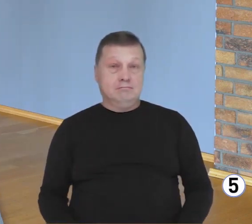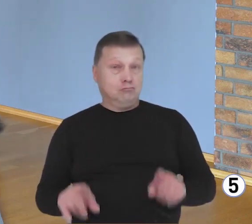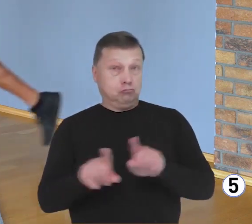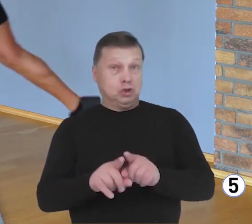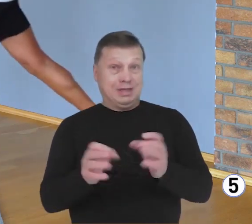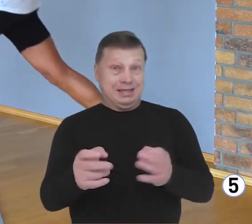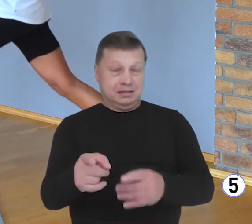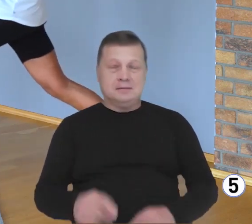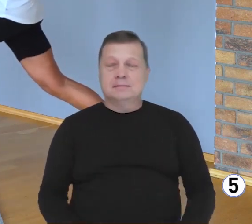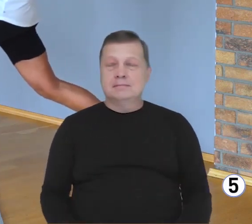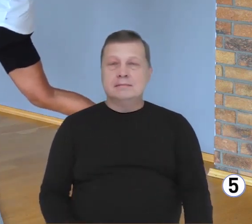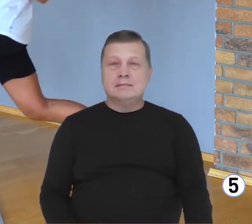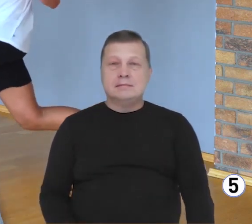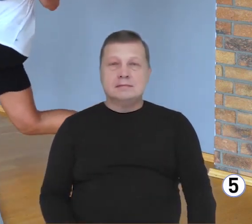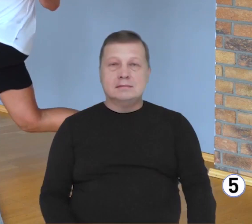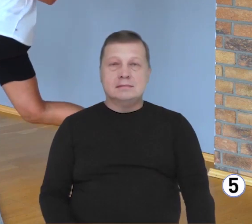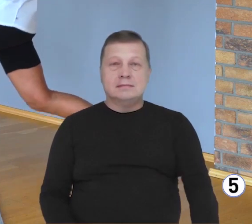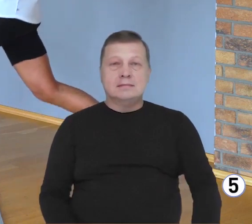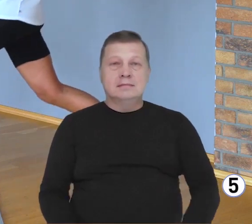Tak jak teraz.